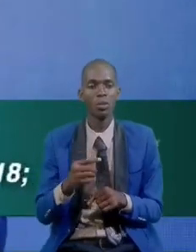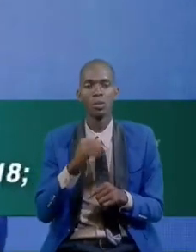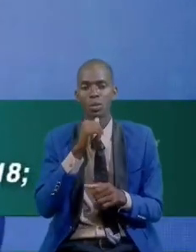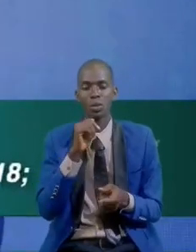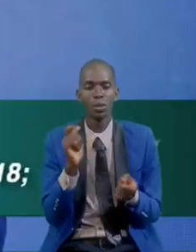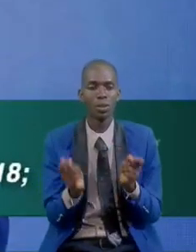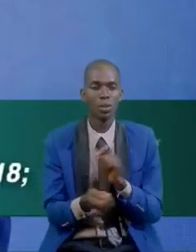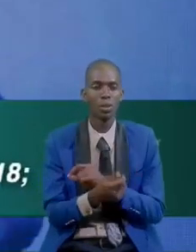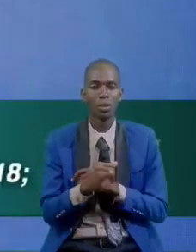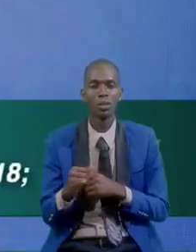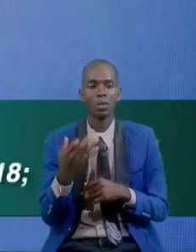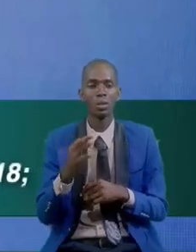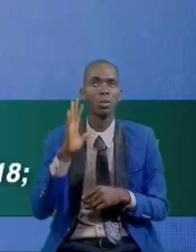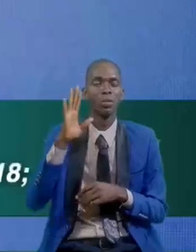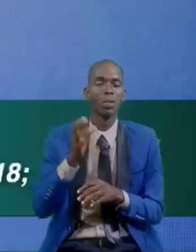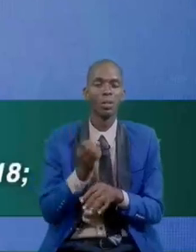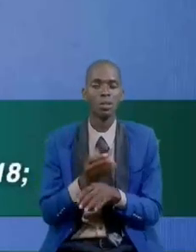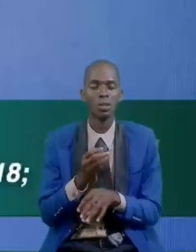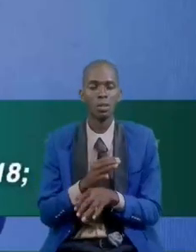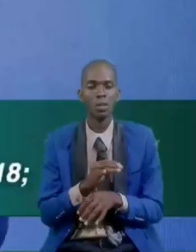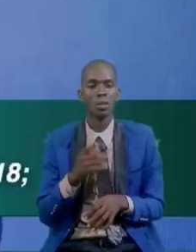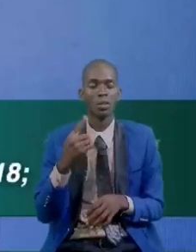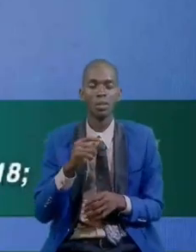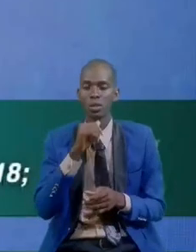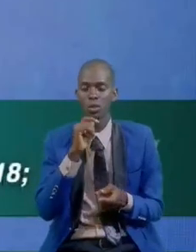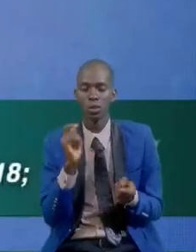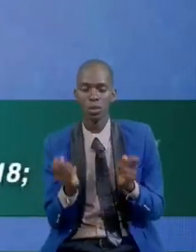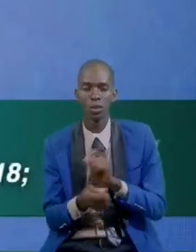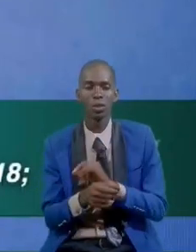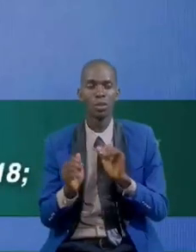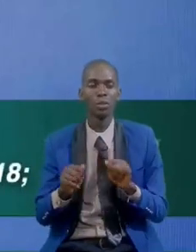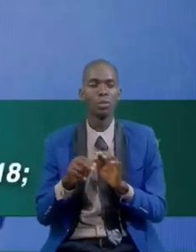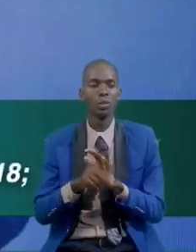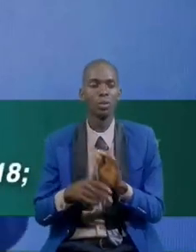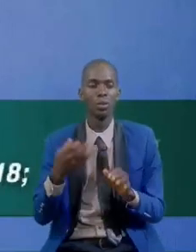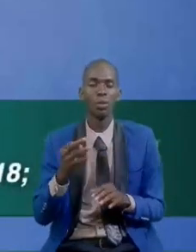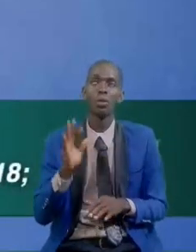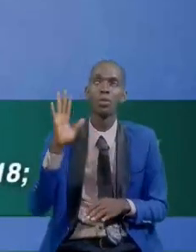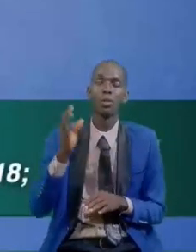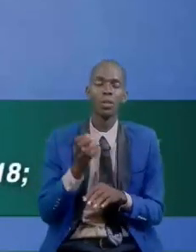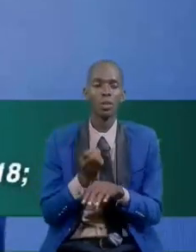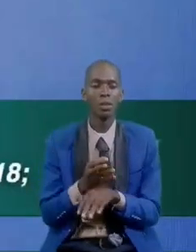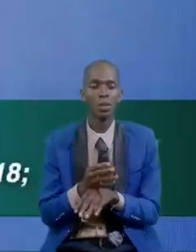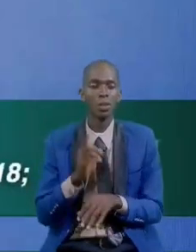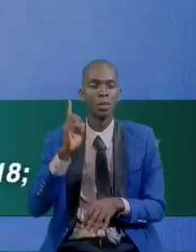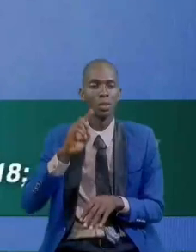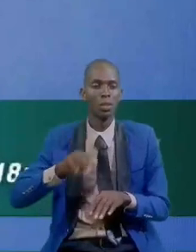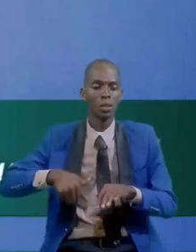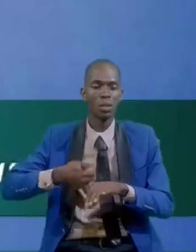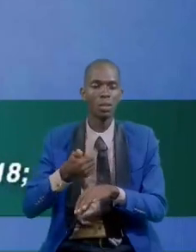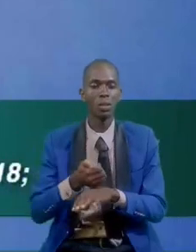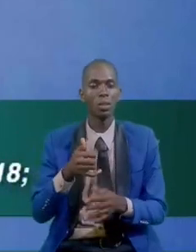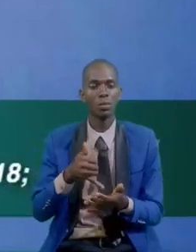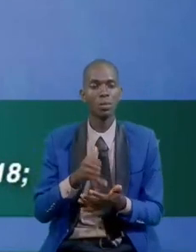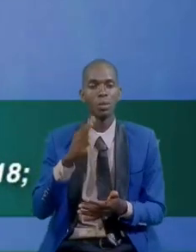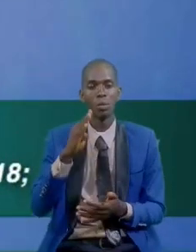C'est pourquoi Dieu, voulant montrer avec plus d'évidence aux héritiers de la promesse l'immutabilité de sa